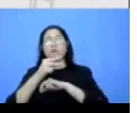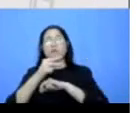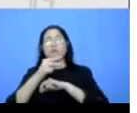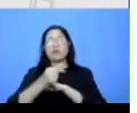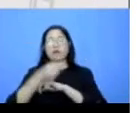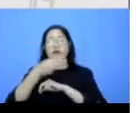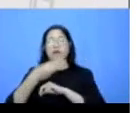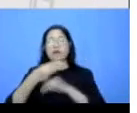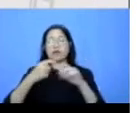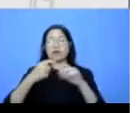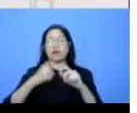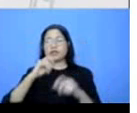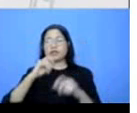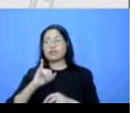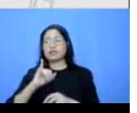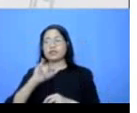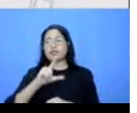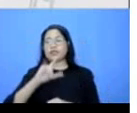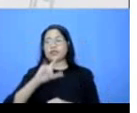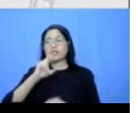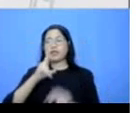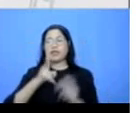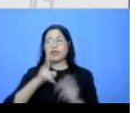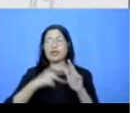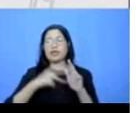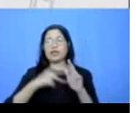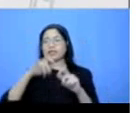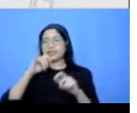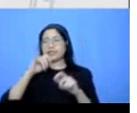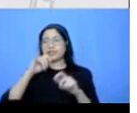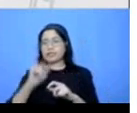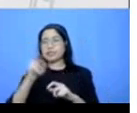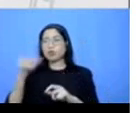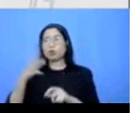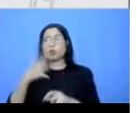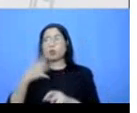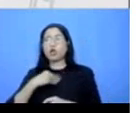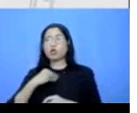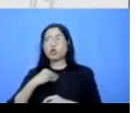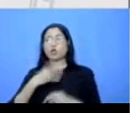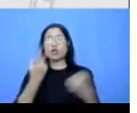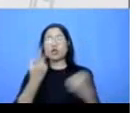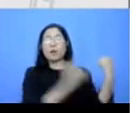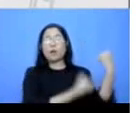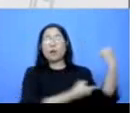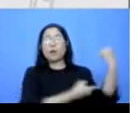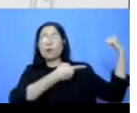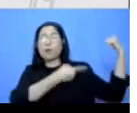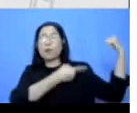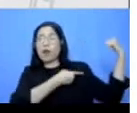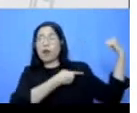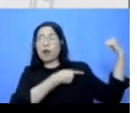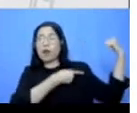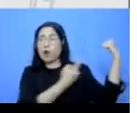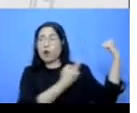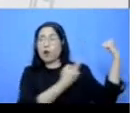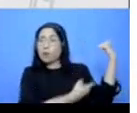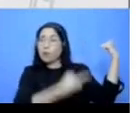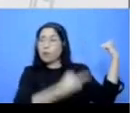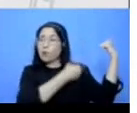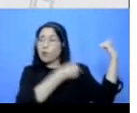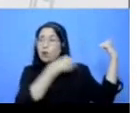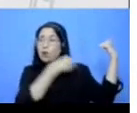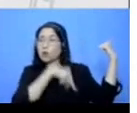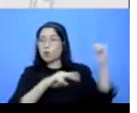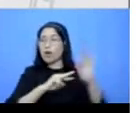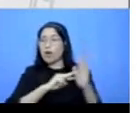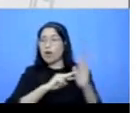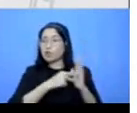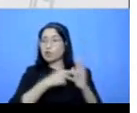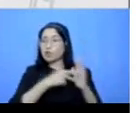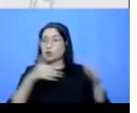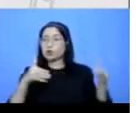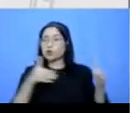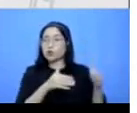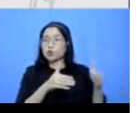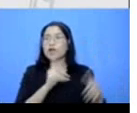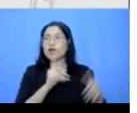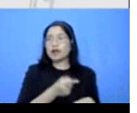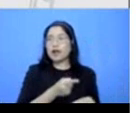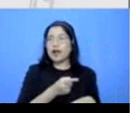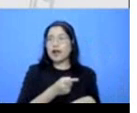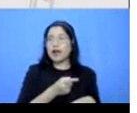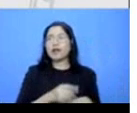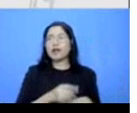kemampuan. Kalau di kajian ilmu psikologi, kata kemampuan itu punya arti yang khusus. Ketika satu